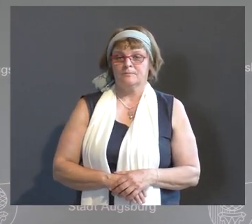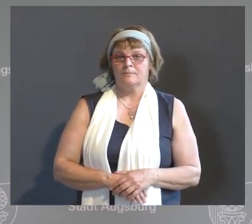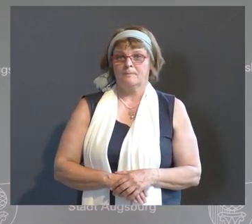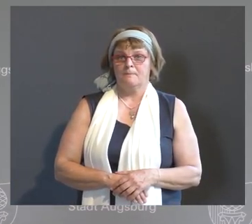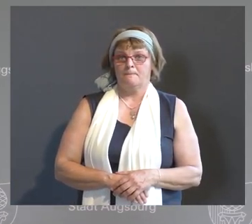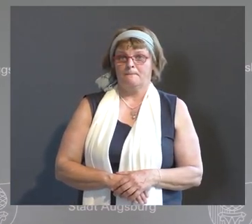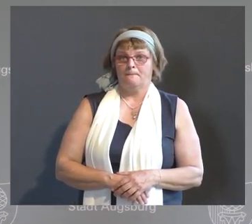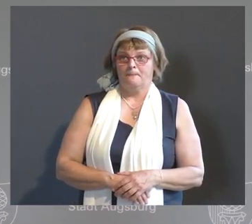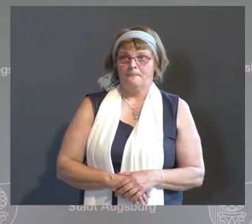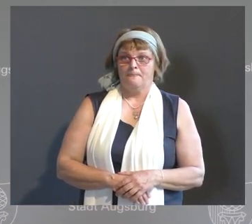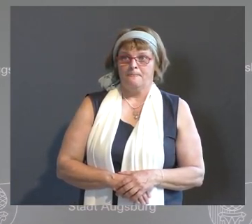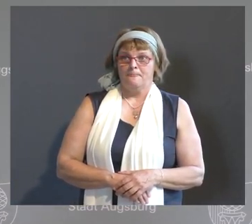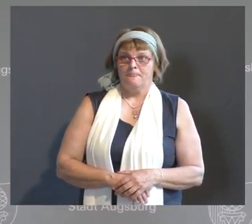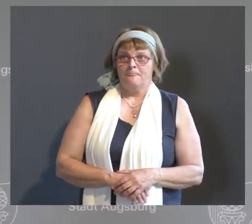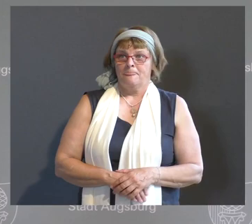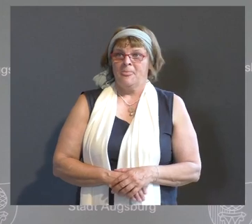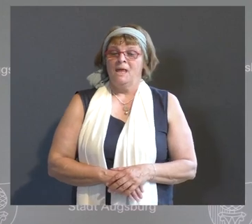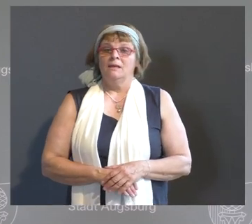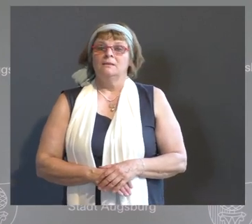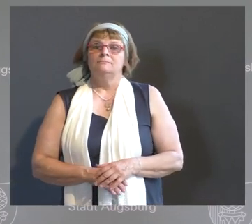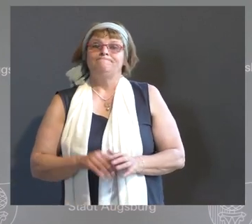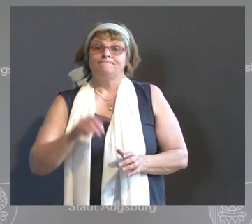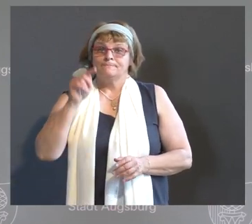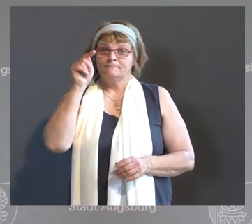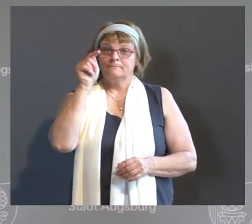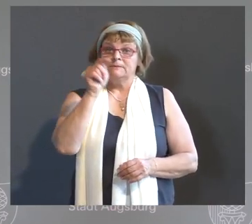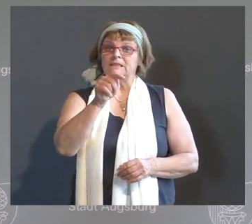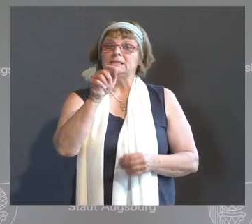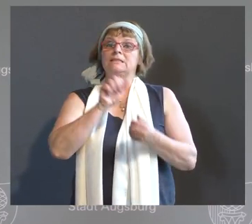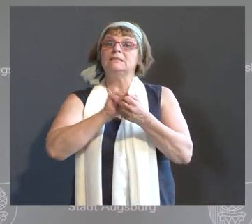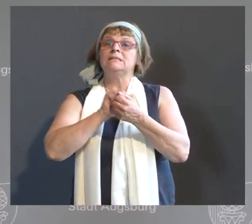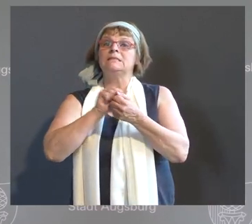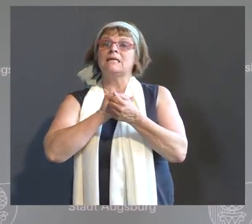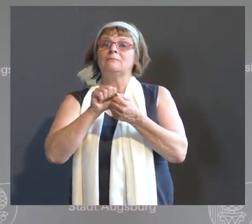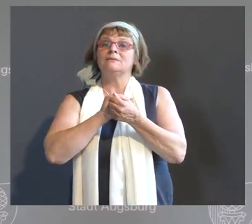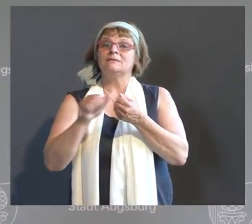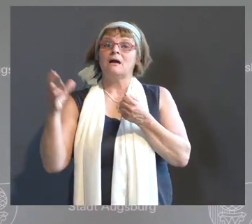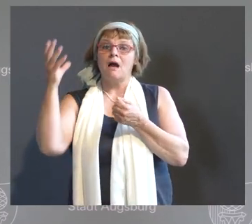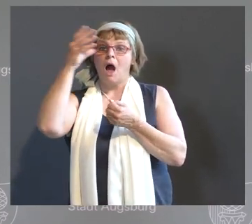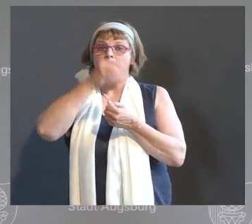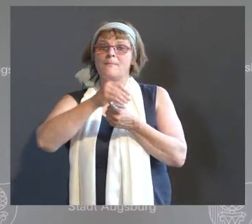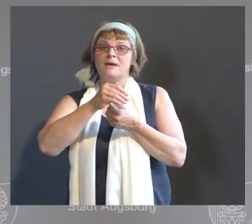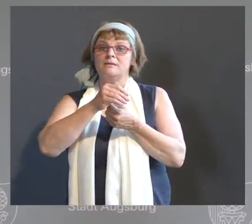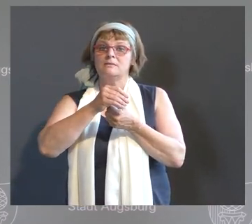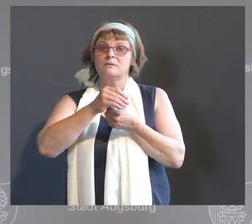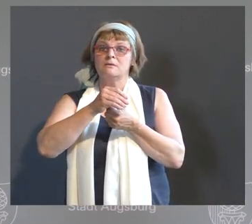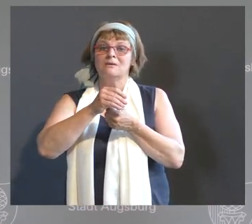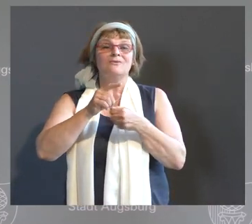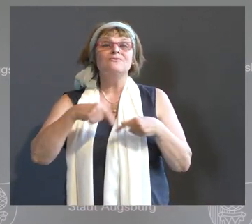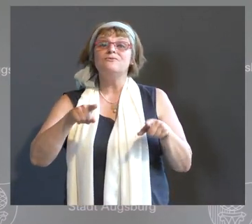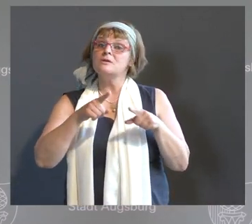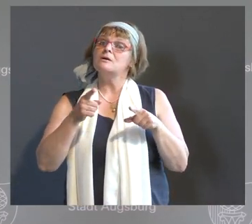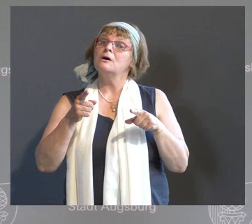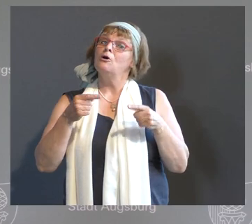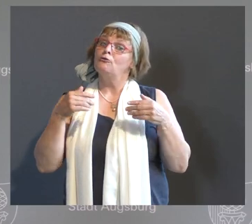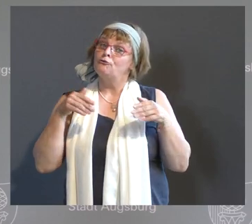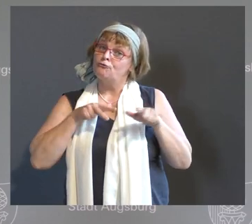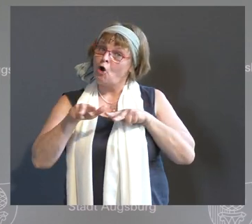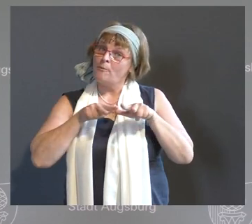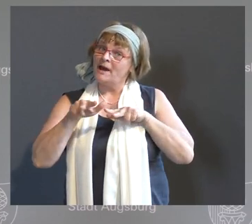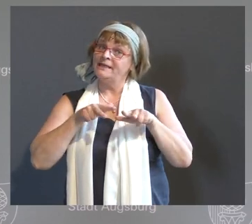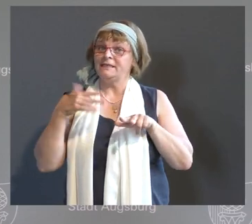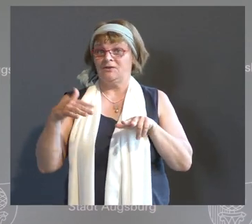Wir waren an diesem Abend nicht unvorbereitet. Auch das liest man manchmal jetzt gerade in uninformierten Kreisen. Wir hatten alle Personen des